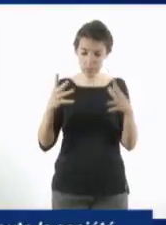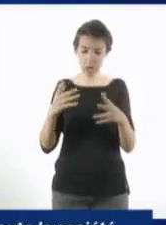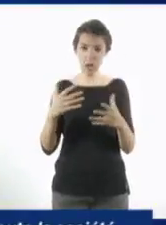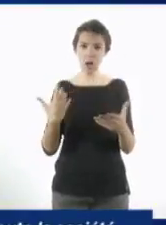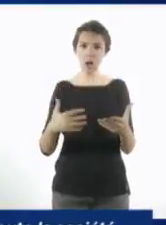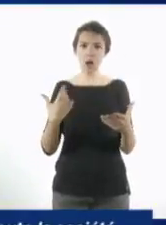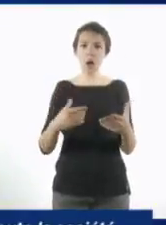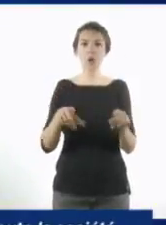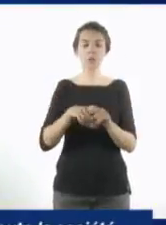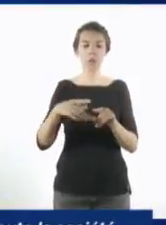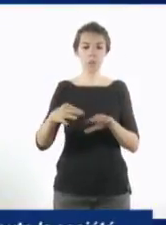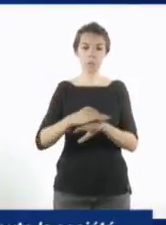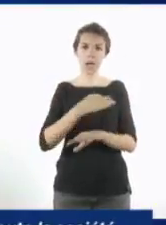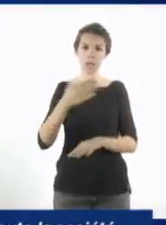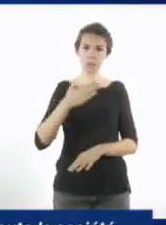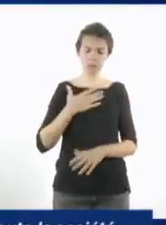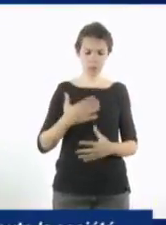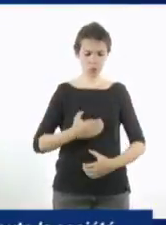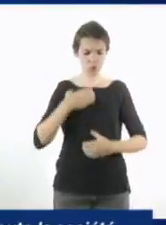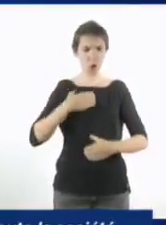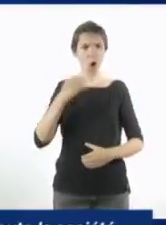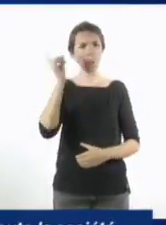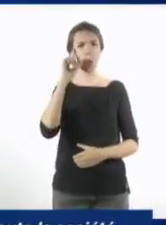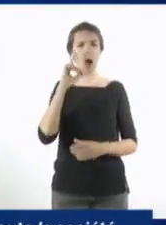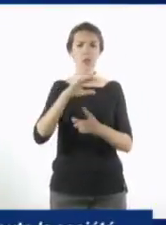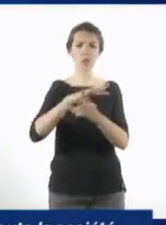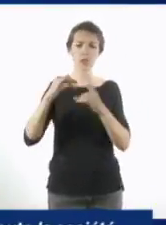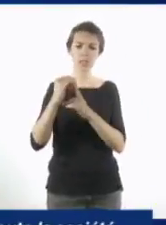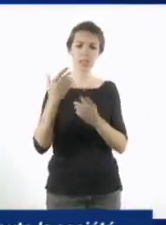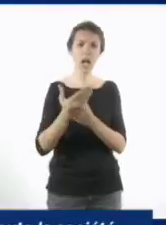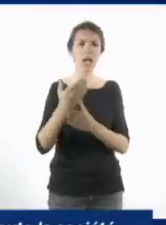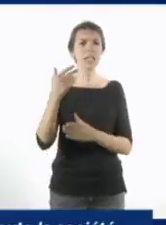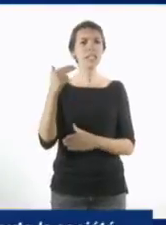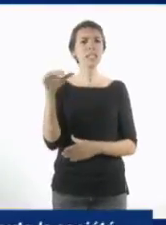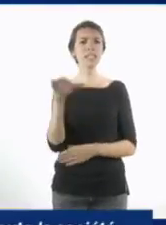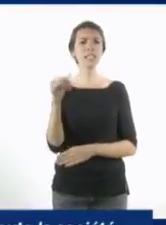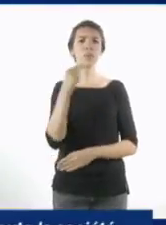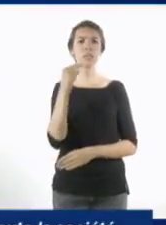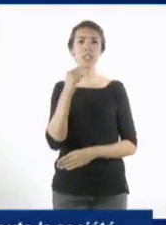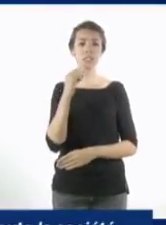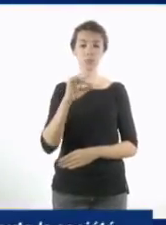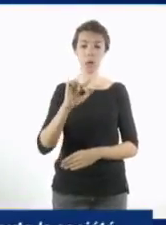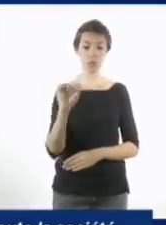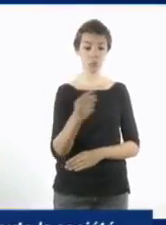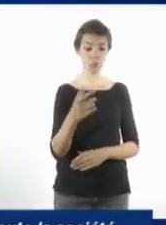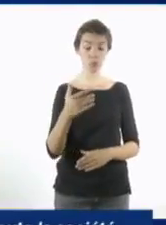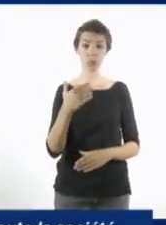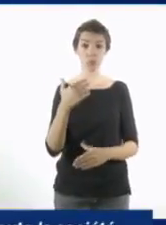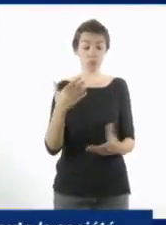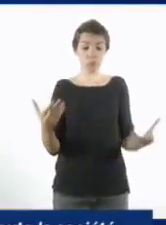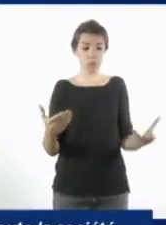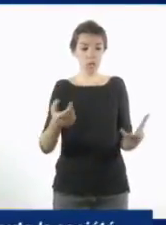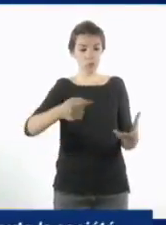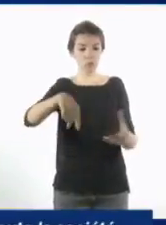'une ambulance, ça sert à toute la société. On vient en aide à toutes les personnes qui sont